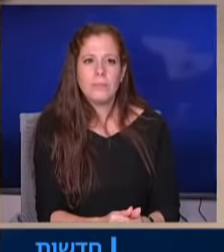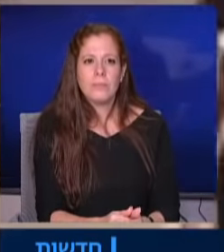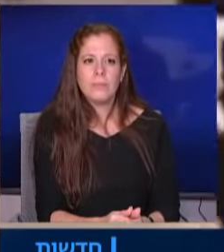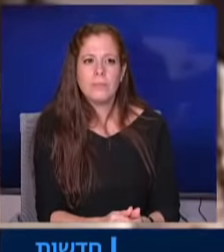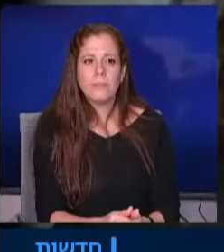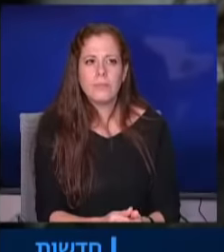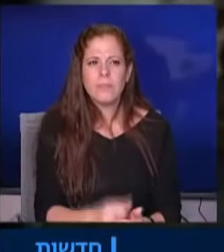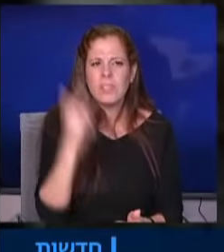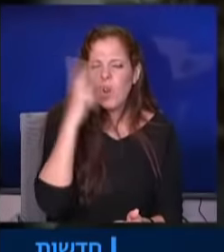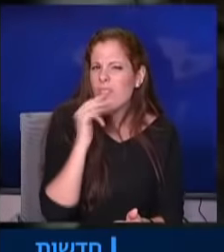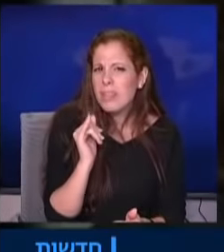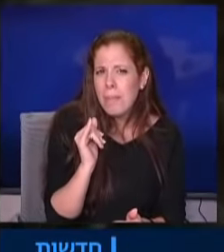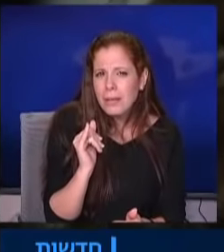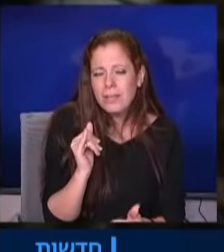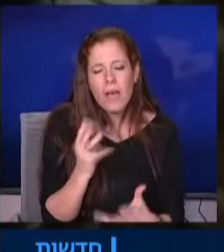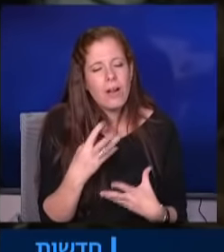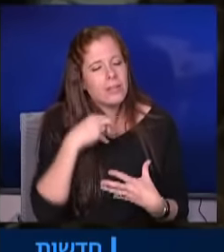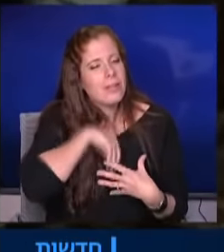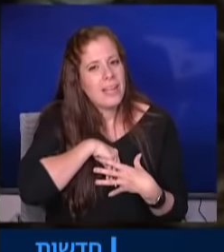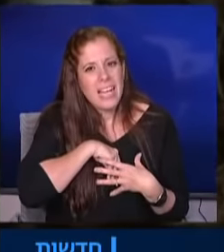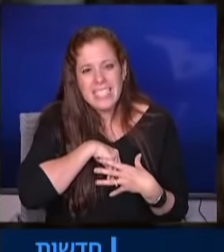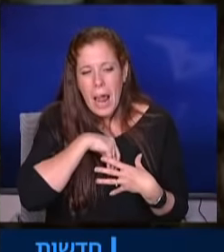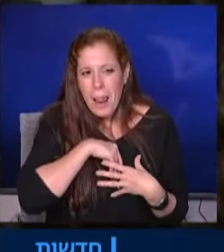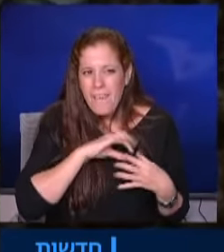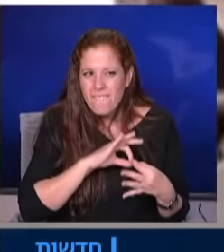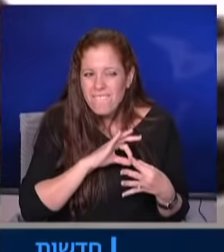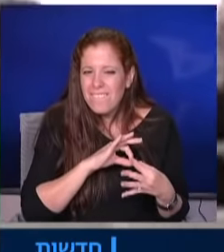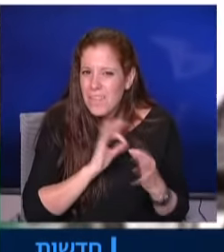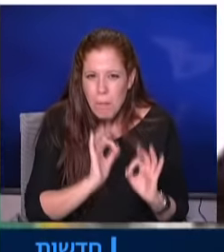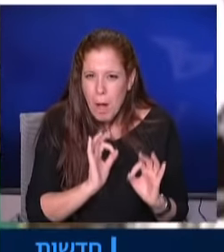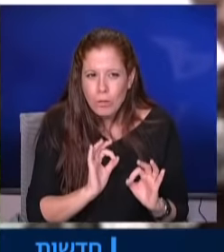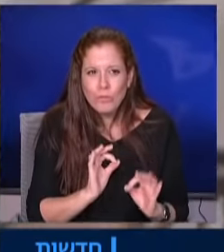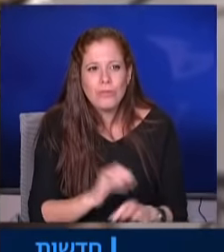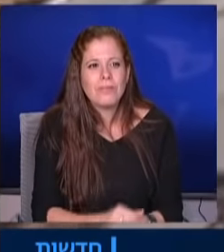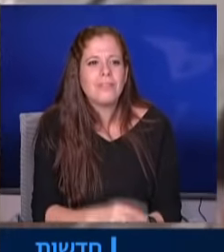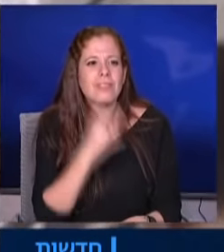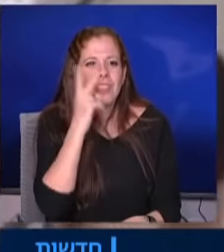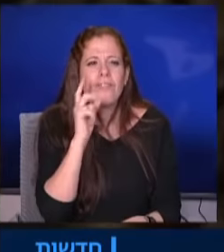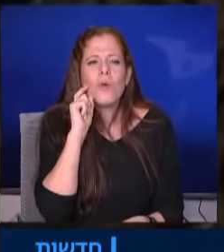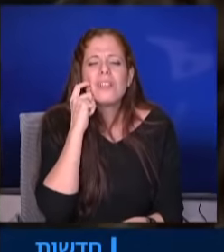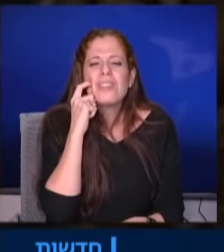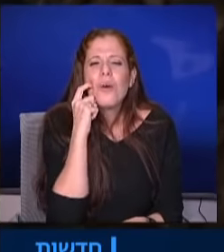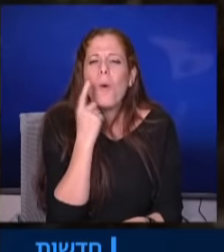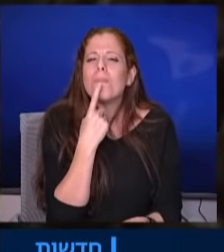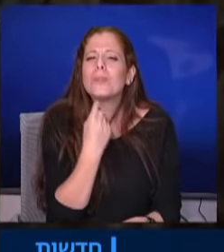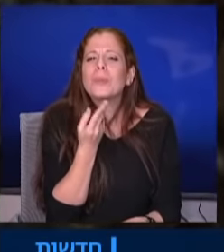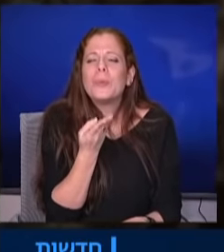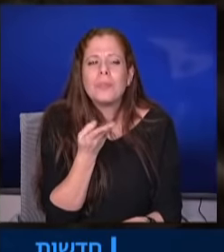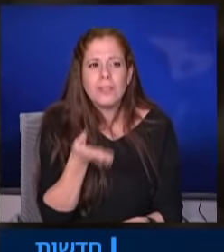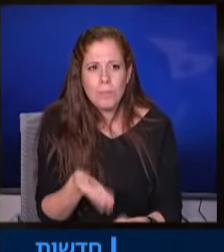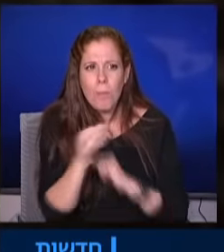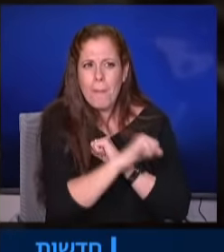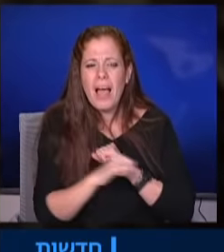לא הבנתי מה זה, אבל זה נכנס ללב. לגמרי. תראה, איפה כל הצחוק הזה, המתיקות הזאת פה במכללה, איפה